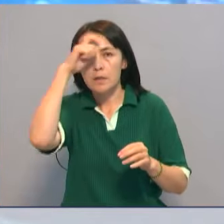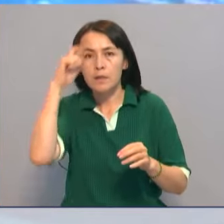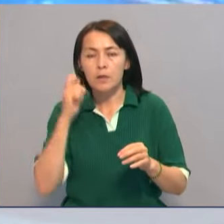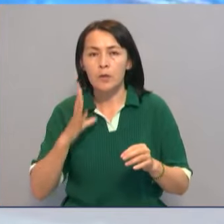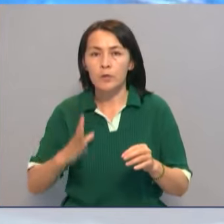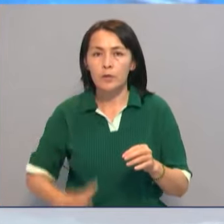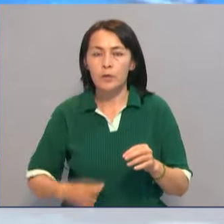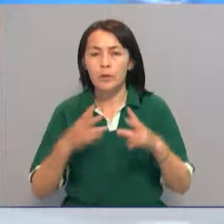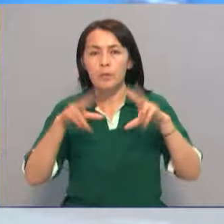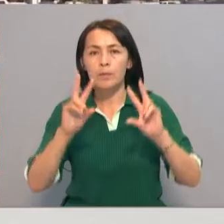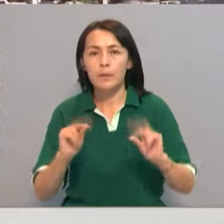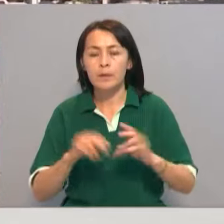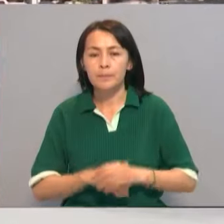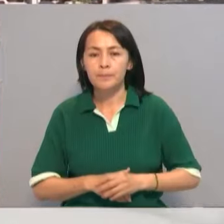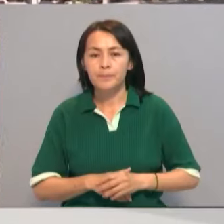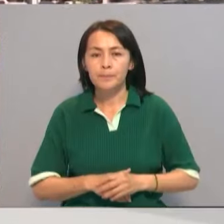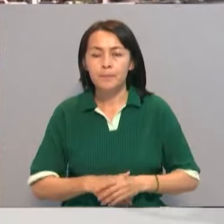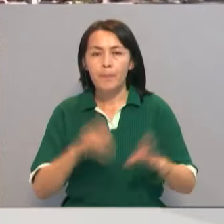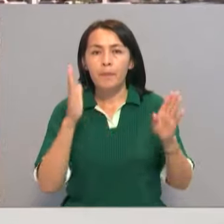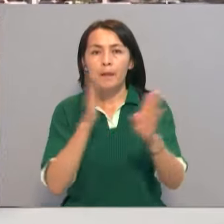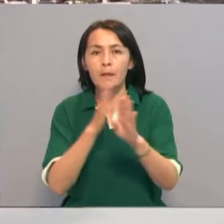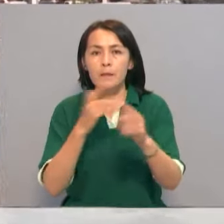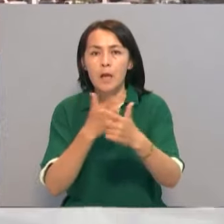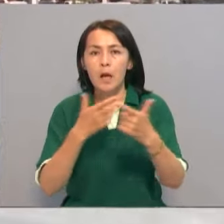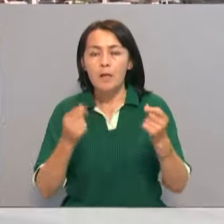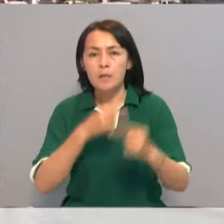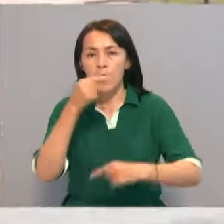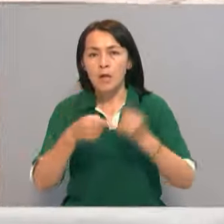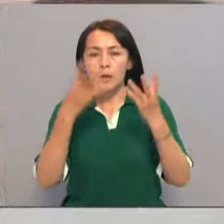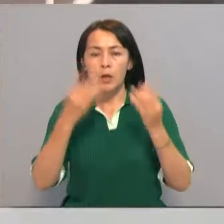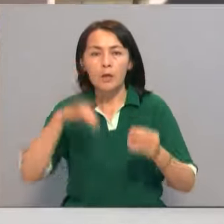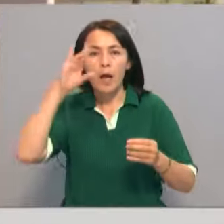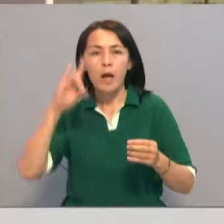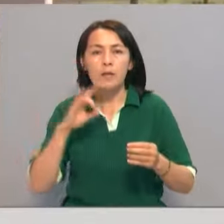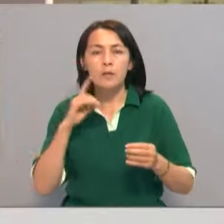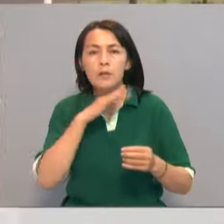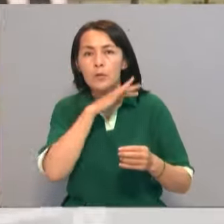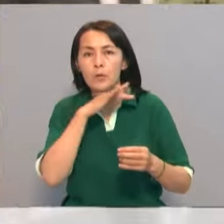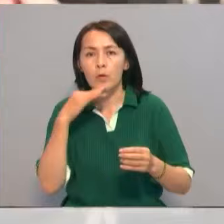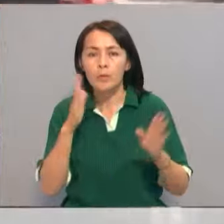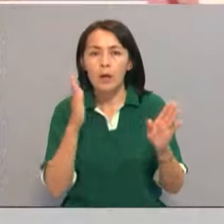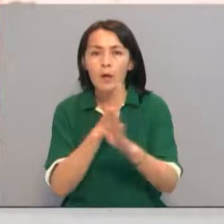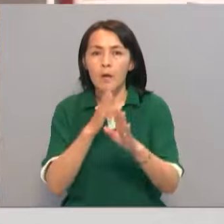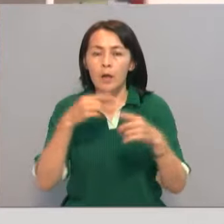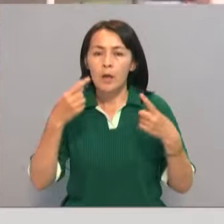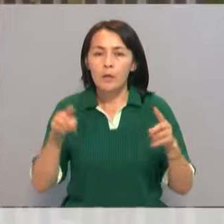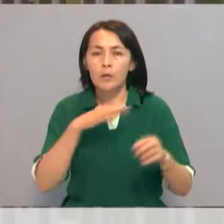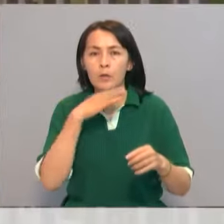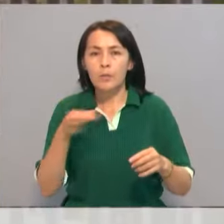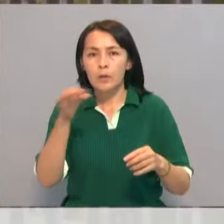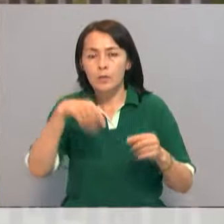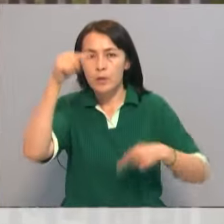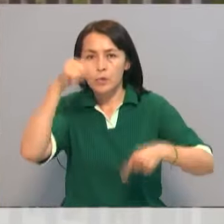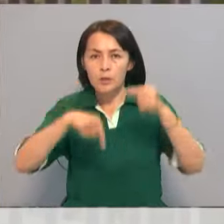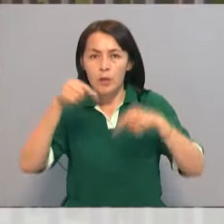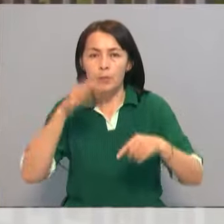ыстық болады, дейді мамандар. Синоптиктердің мәліметінше алдағы күндері Қазақстанның басым бөлігінде ауа райы тұрақсыз болады, көптеген облыстарда